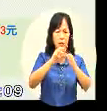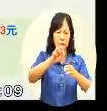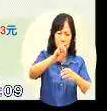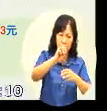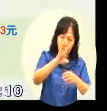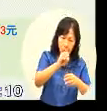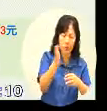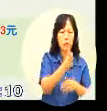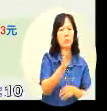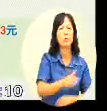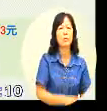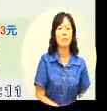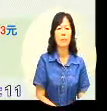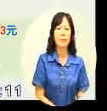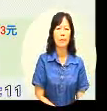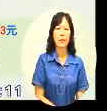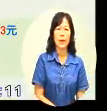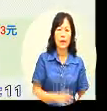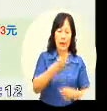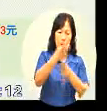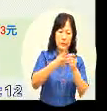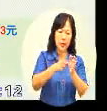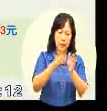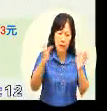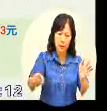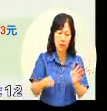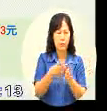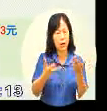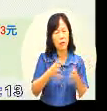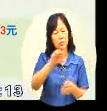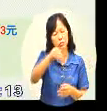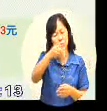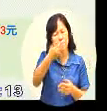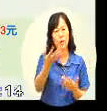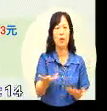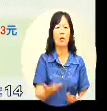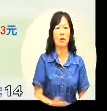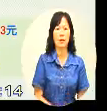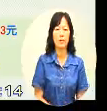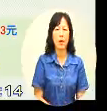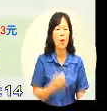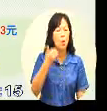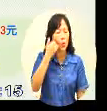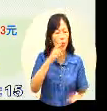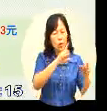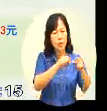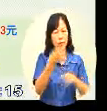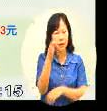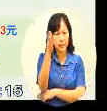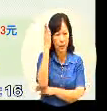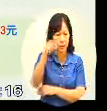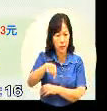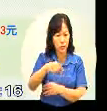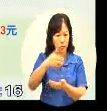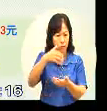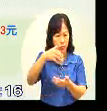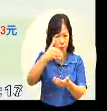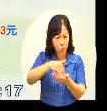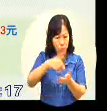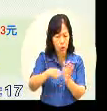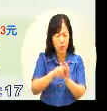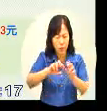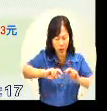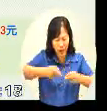300块、哦、那3年呢就缴你900块。但是你如果照财政局这个算法呢，我只微